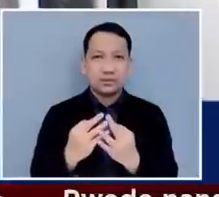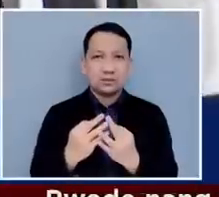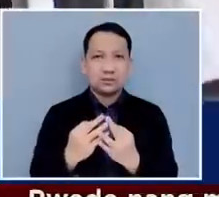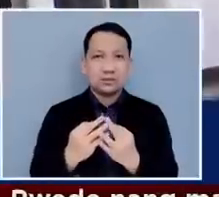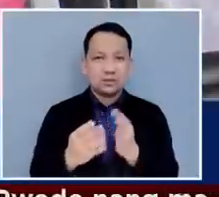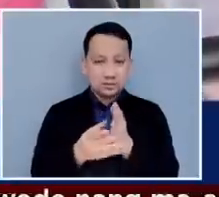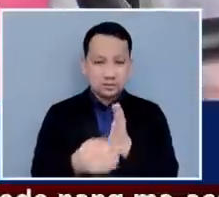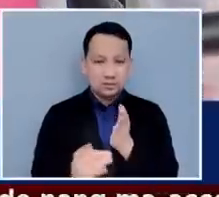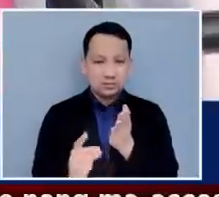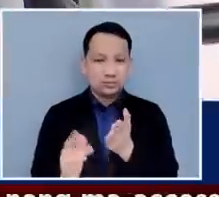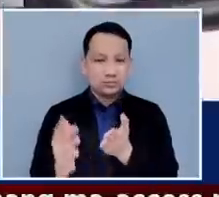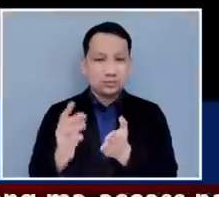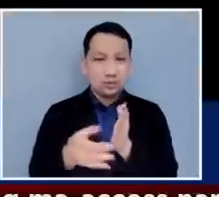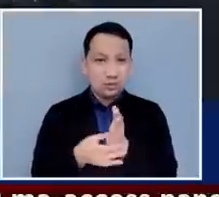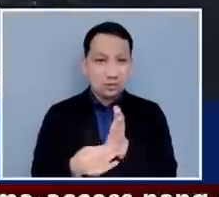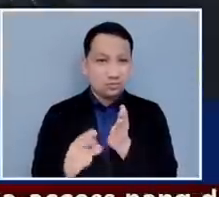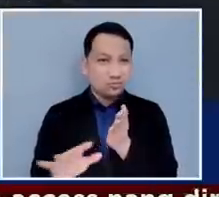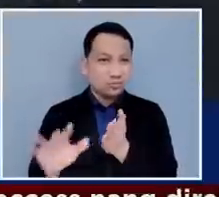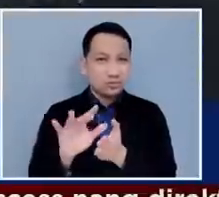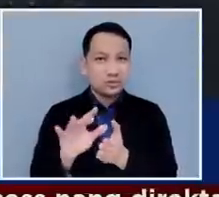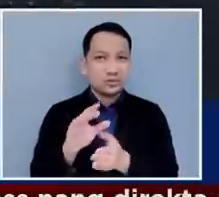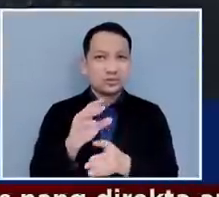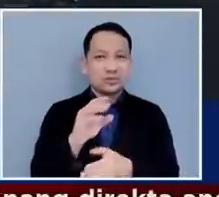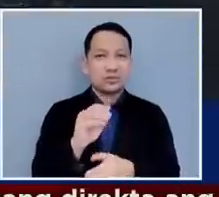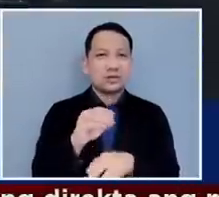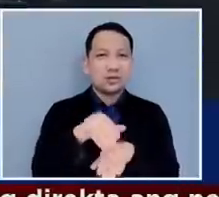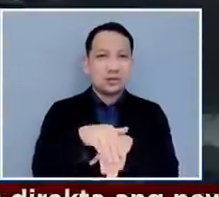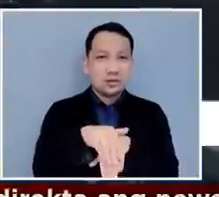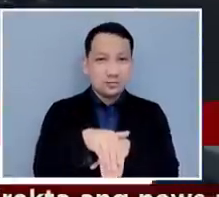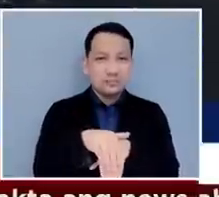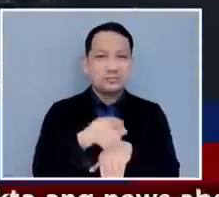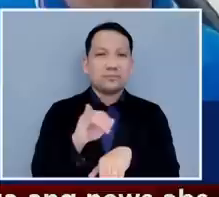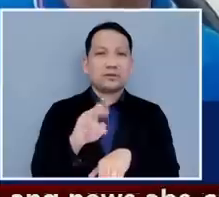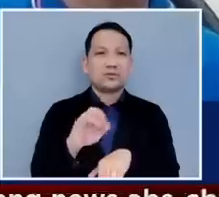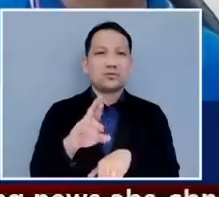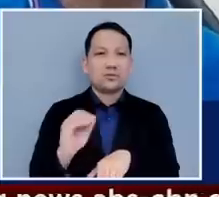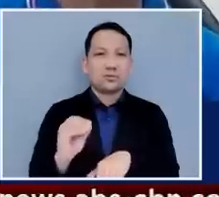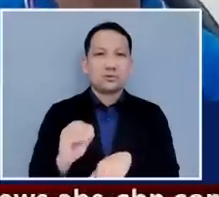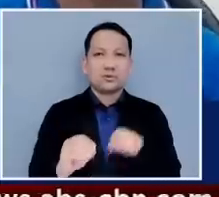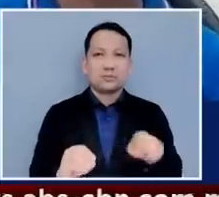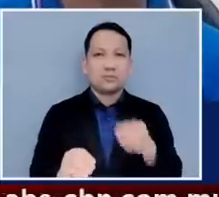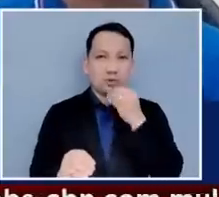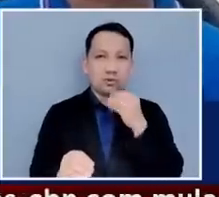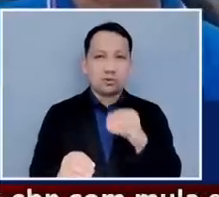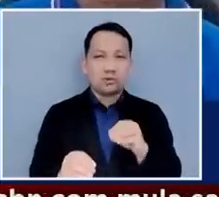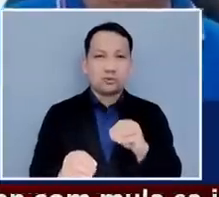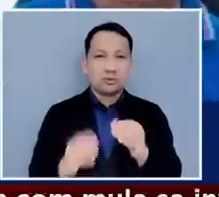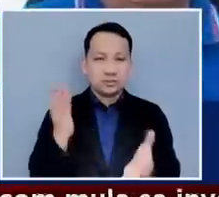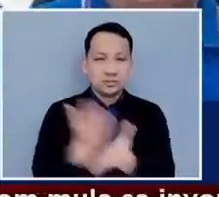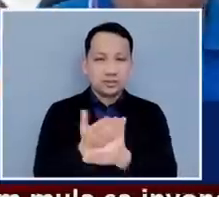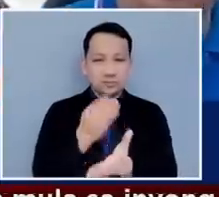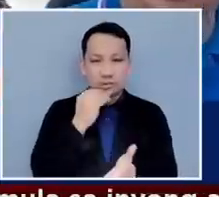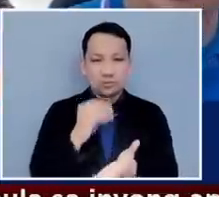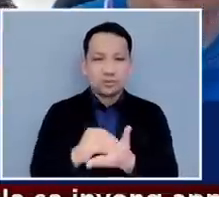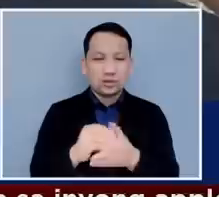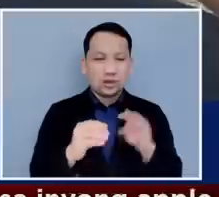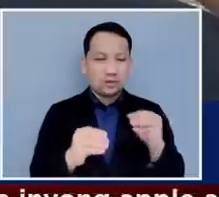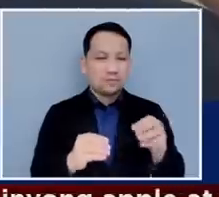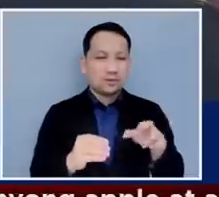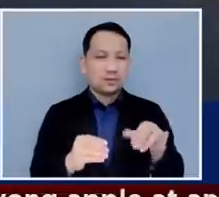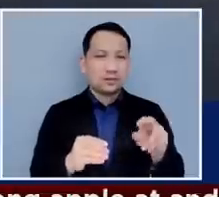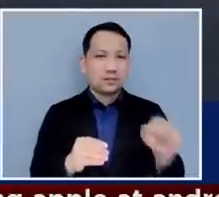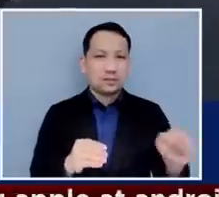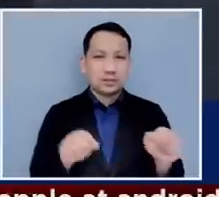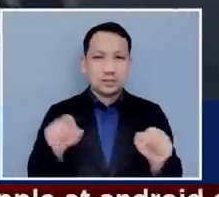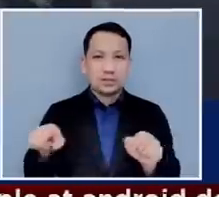sa Oriental Mindoro. Naglabas naman ang cease and desist order ang Marina laban sa operasyon ng RDC Riald